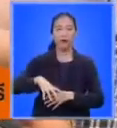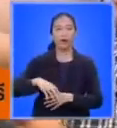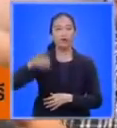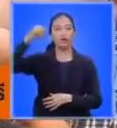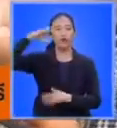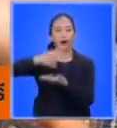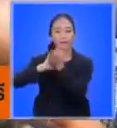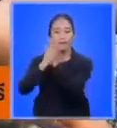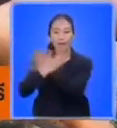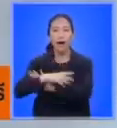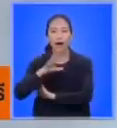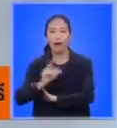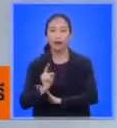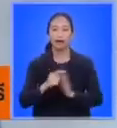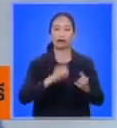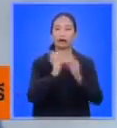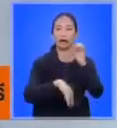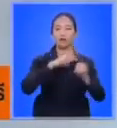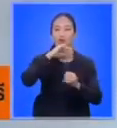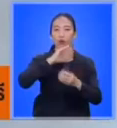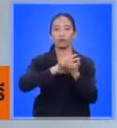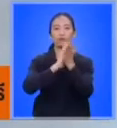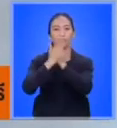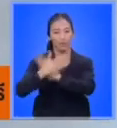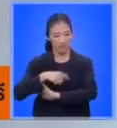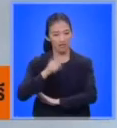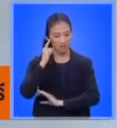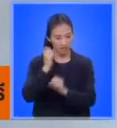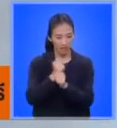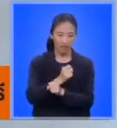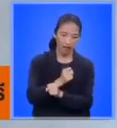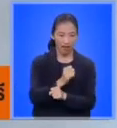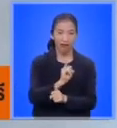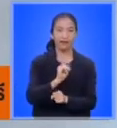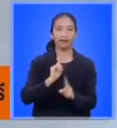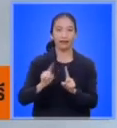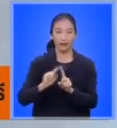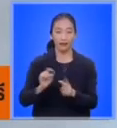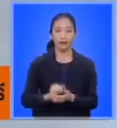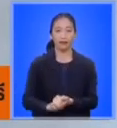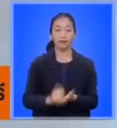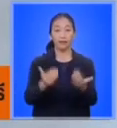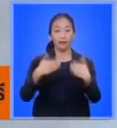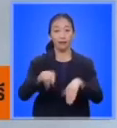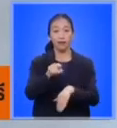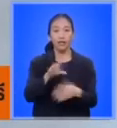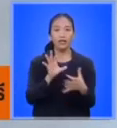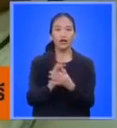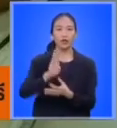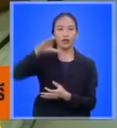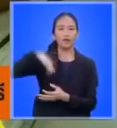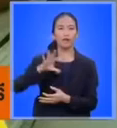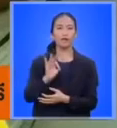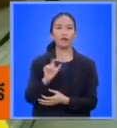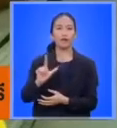ทพมหานครนายวิษณุและนายดอนครับฝ่ายค้านจะมุ่งการอภิปรายประเด็นการเอื้อประโยชน์ให้กับบริษัทฟิลิปมอริสซึ่ง